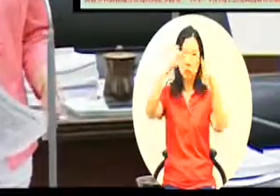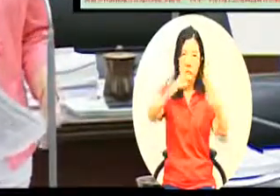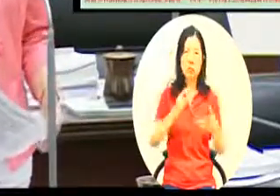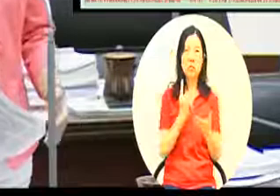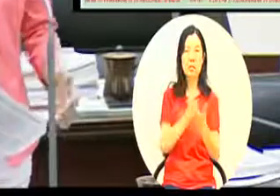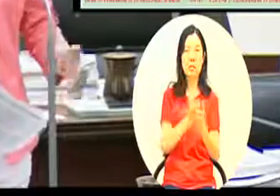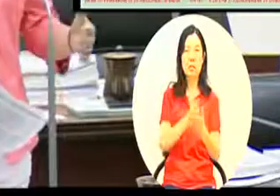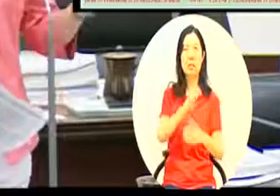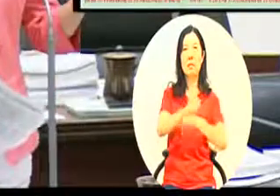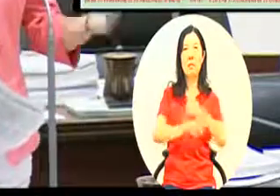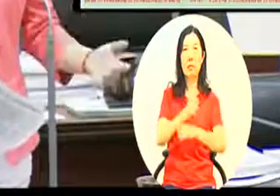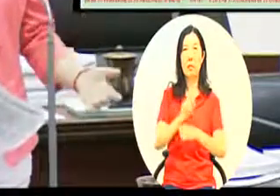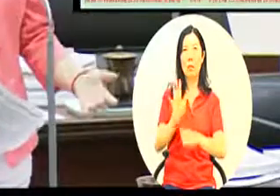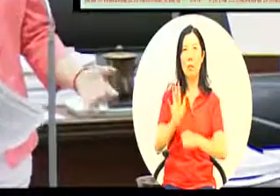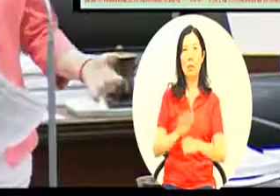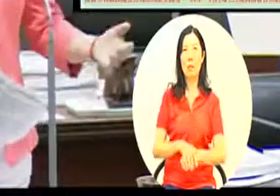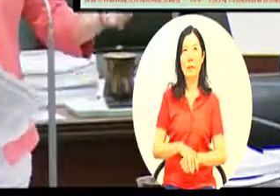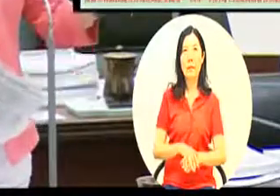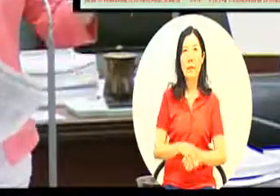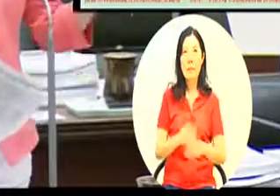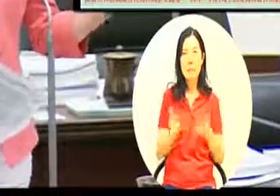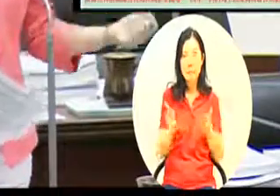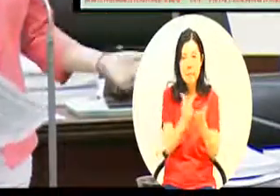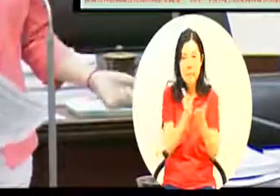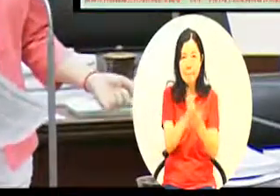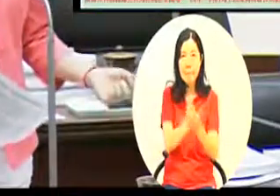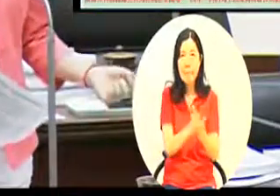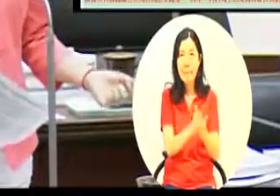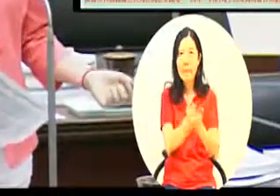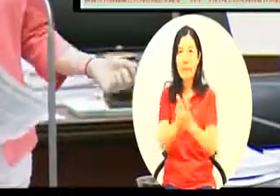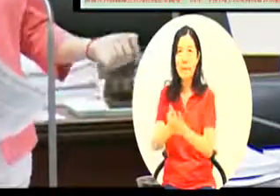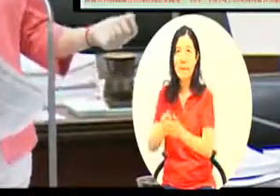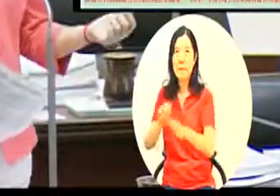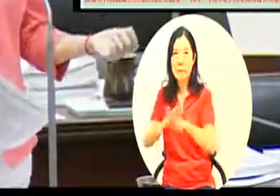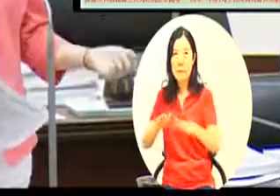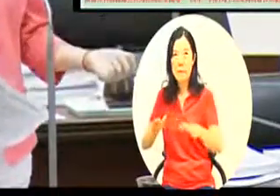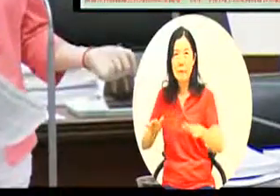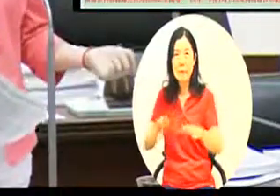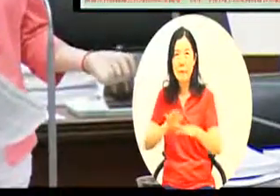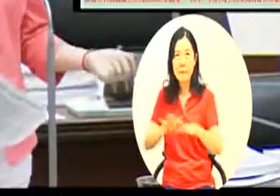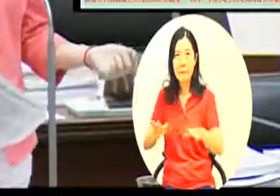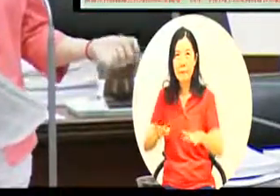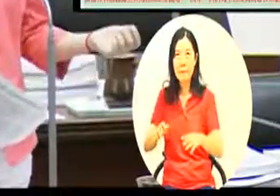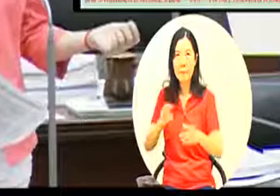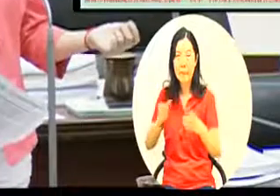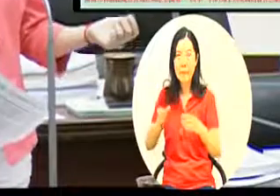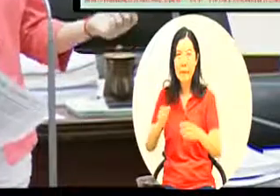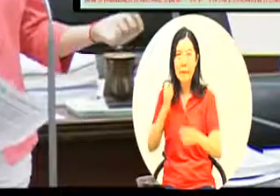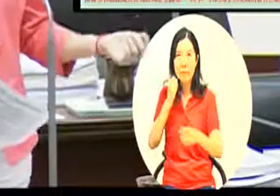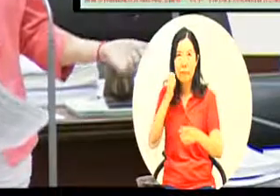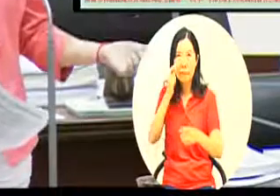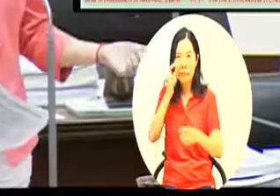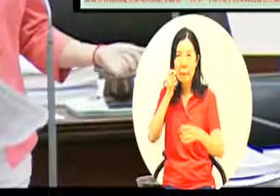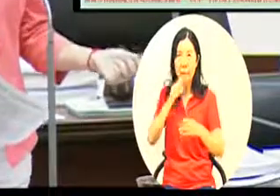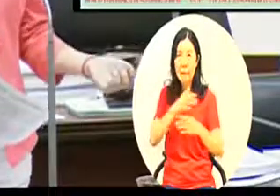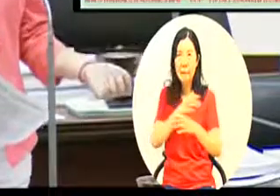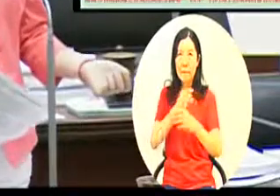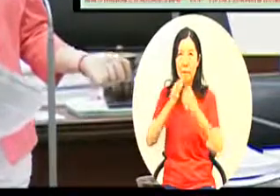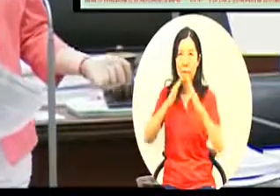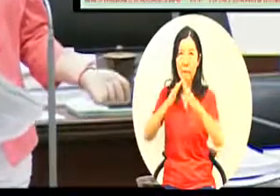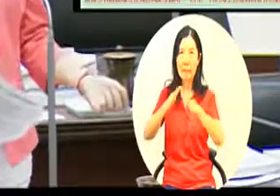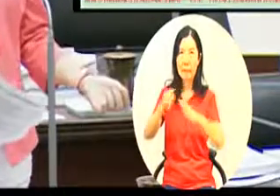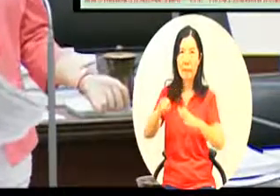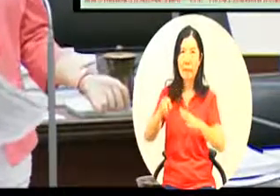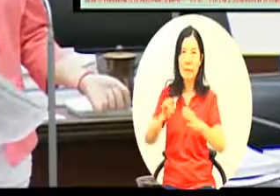参与到的行就坐船，然后到了安平港，那台南县市的一个台南市的他们那